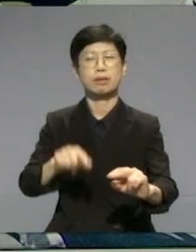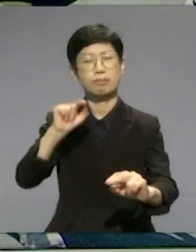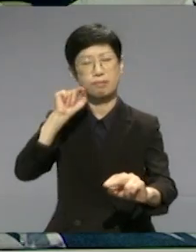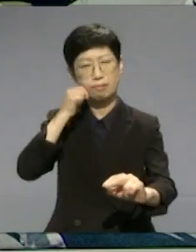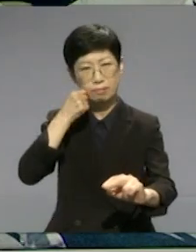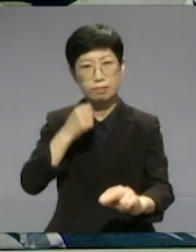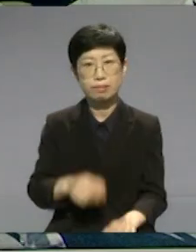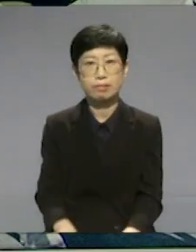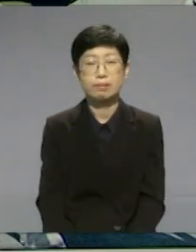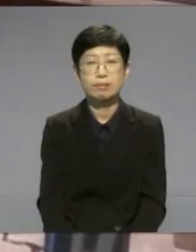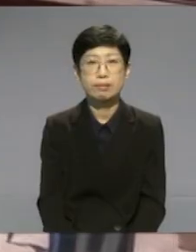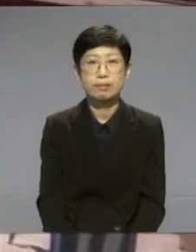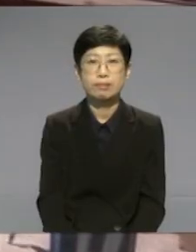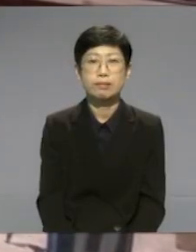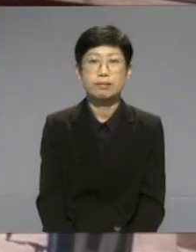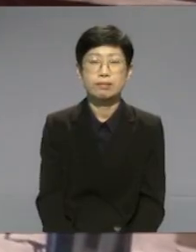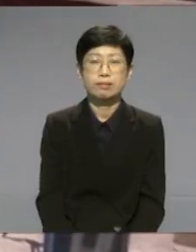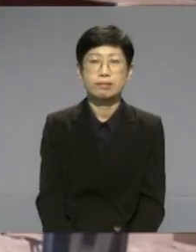월드리포터입니다.